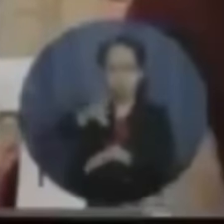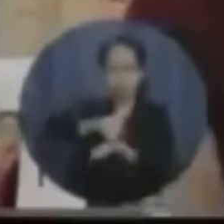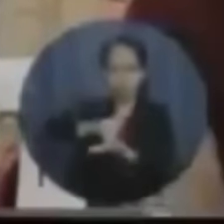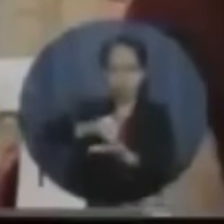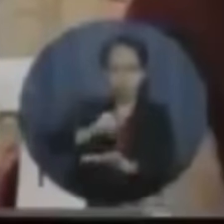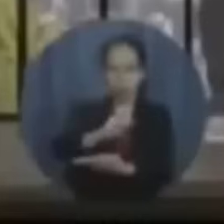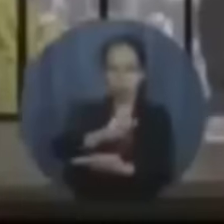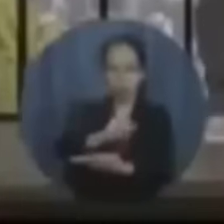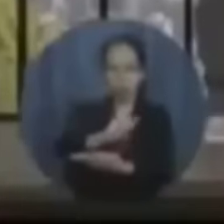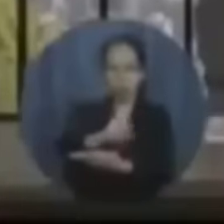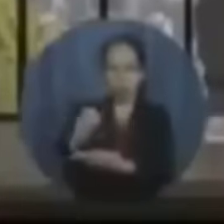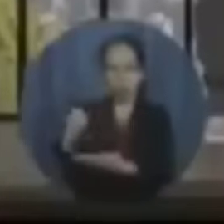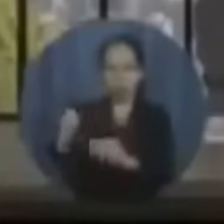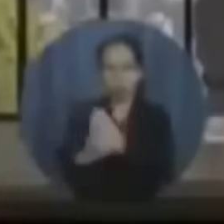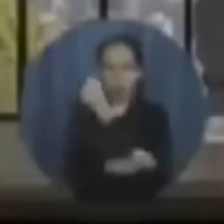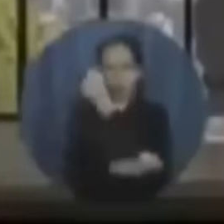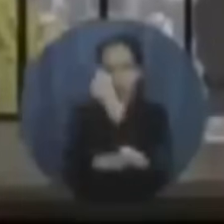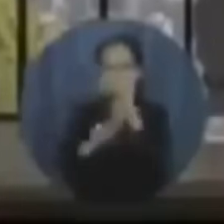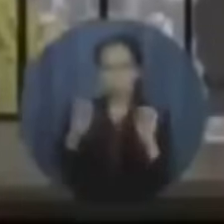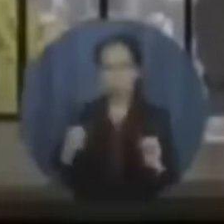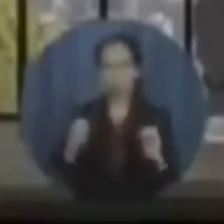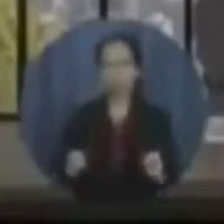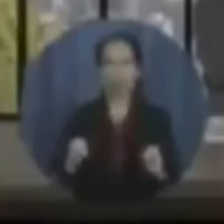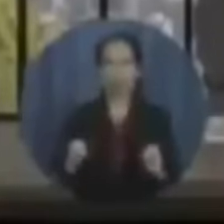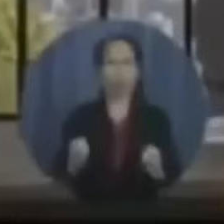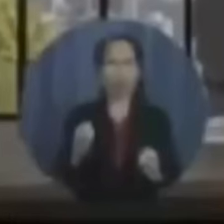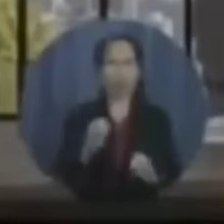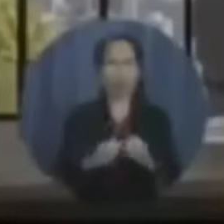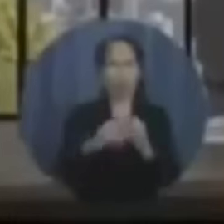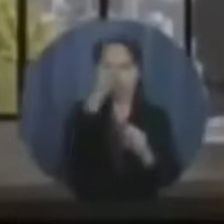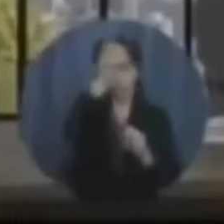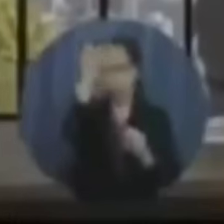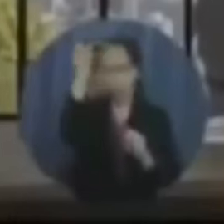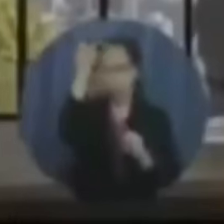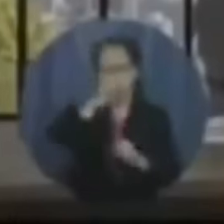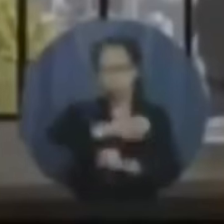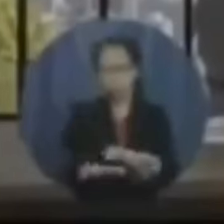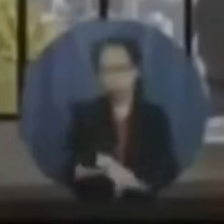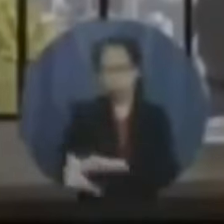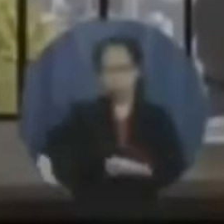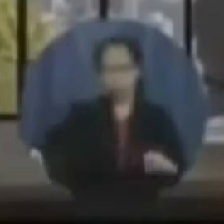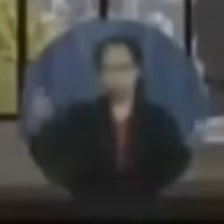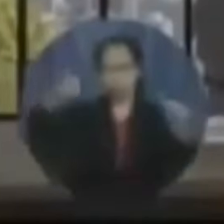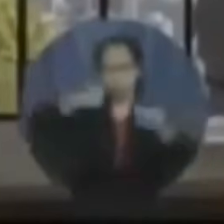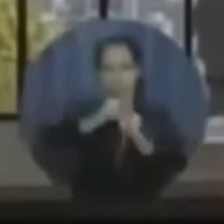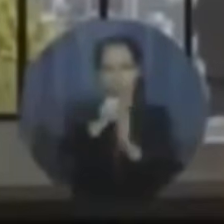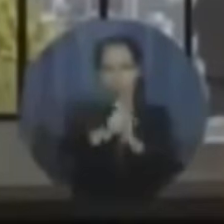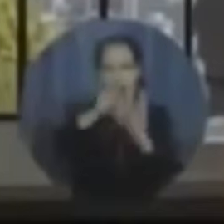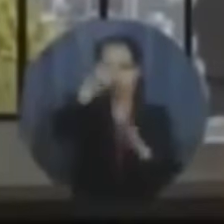ang itinuro ni Manalo sa iglesia ni Manalo. Kaya 666 lumaganap. Hanggang